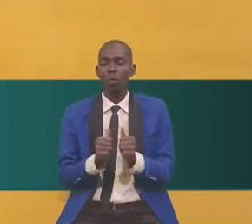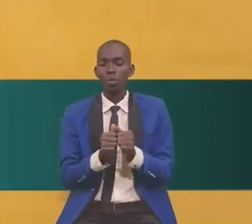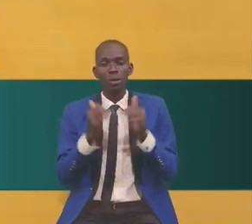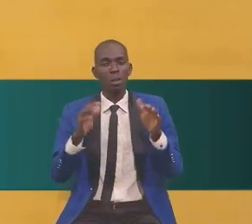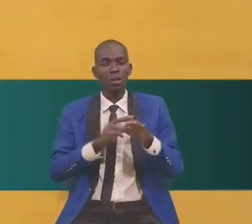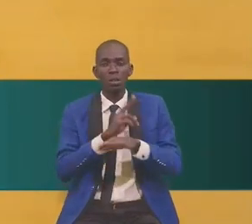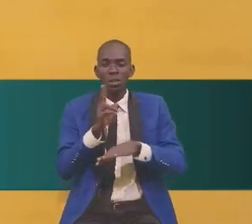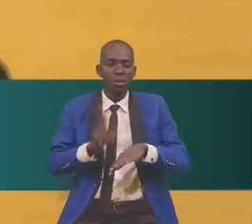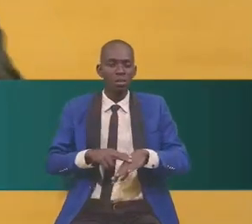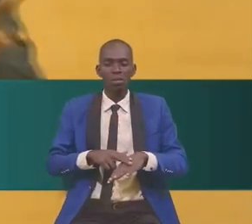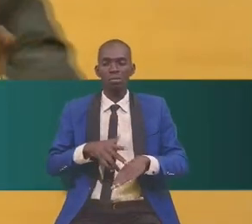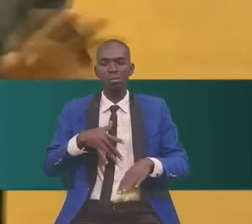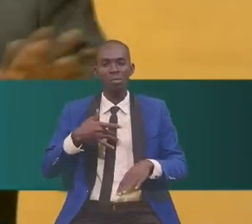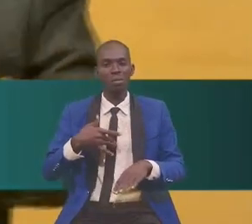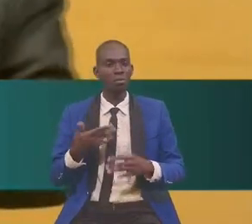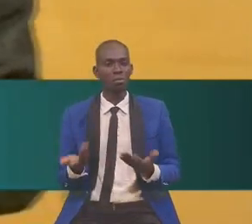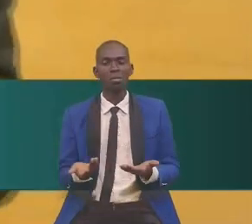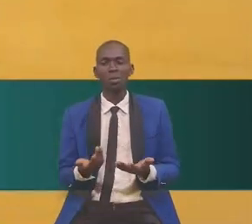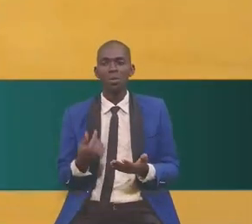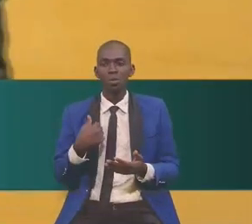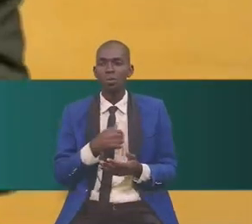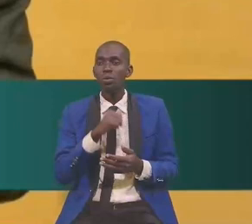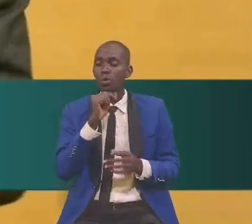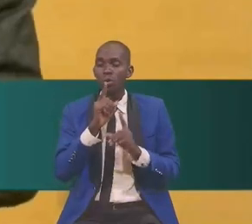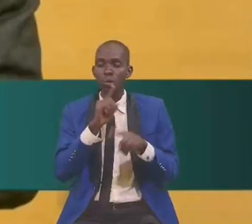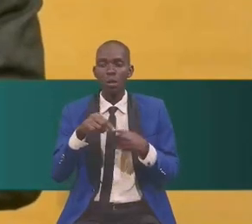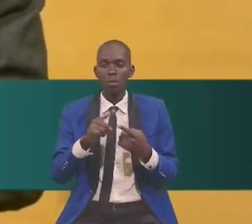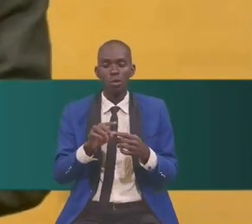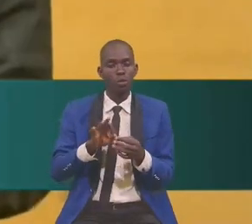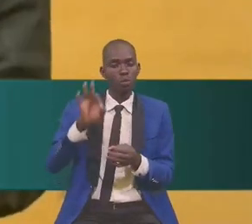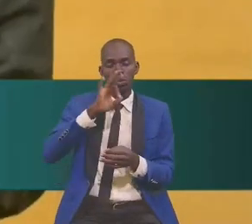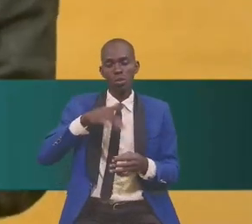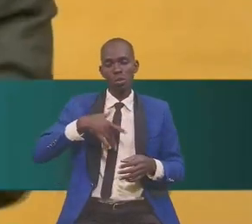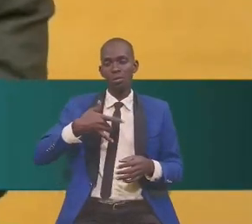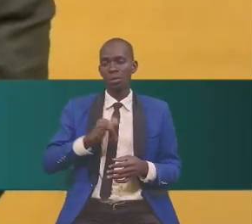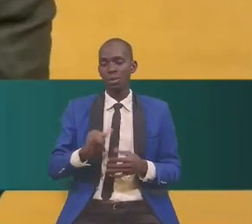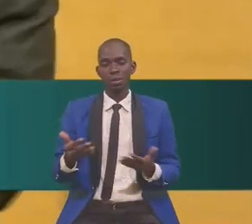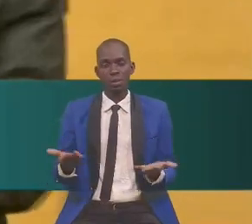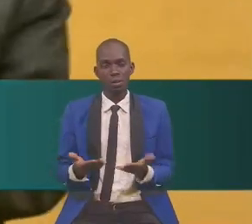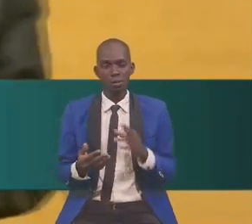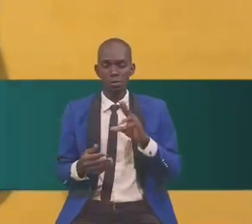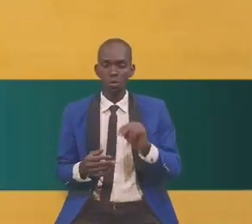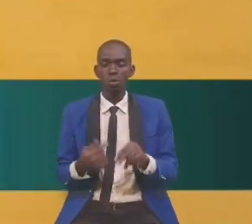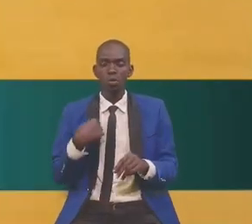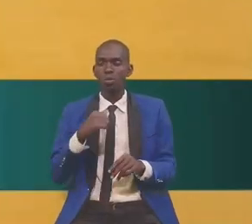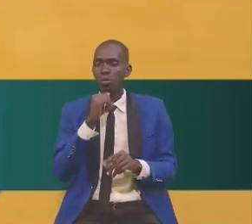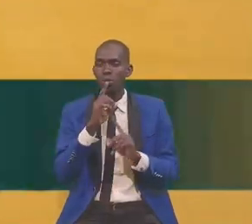insensibles, déloyaux. Nous ne parlons même pas de l'affection spirituelle ici, nous ne parlons même pas de la consécration ici, nous ne parlons même